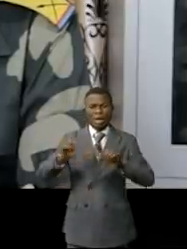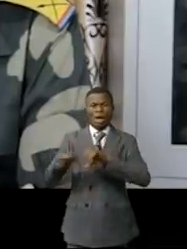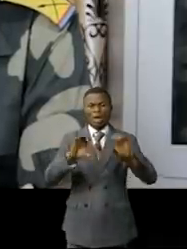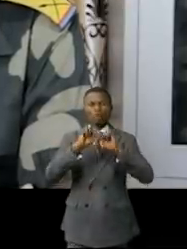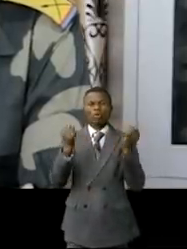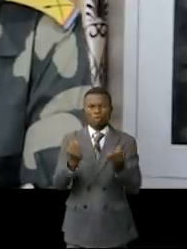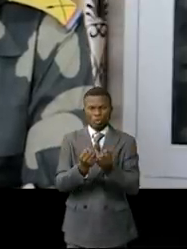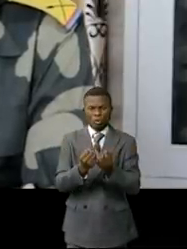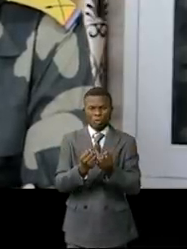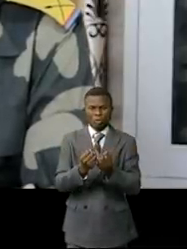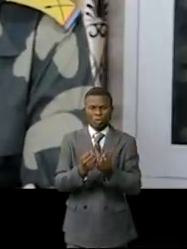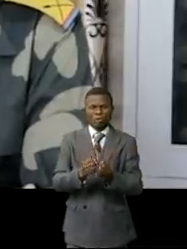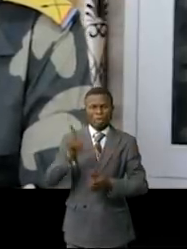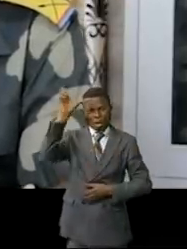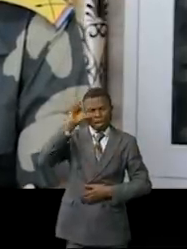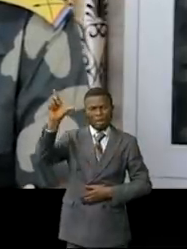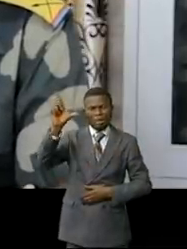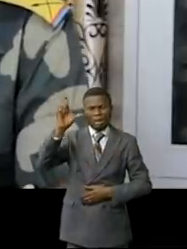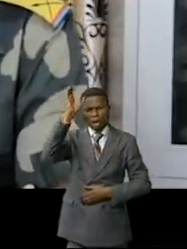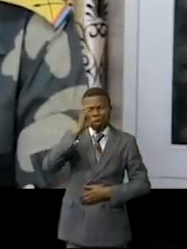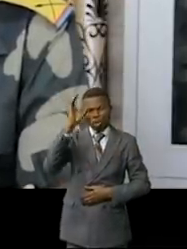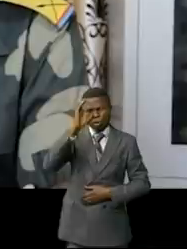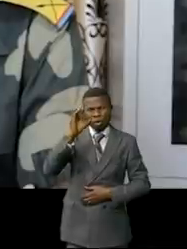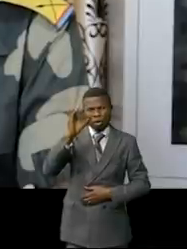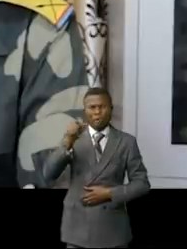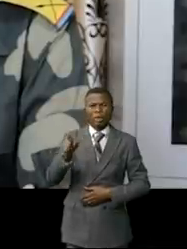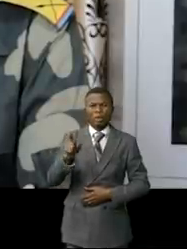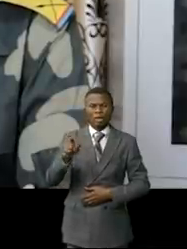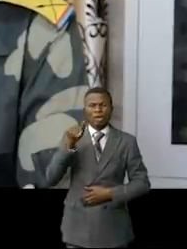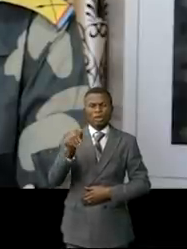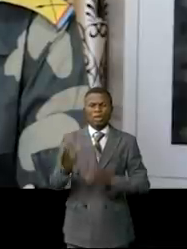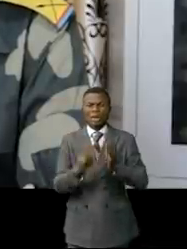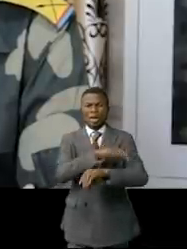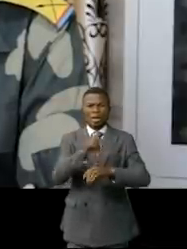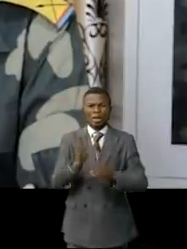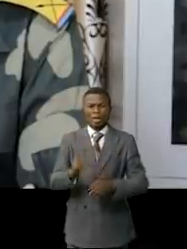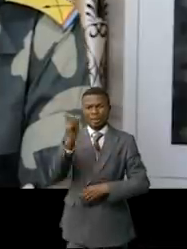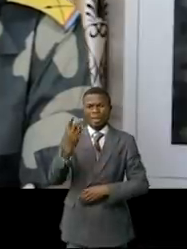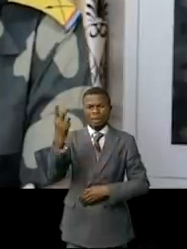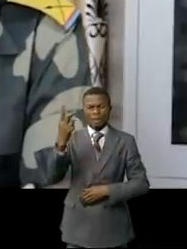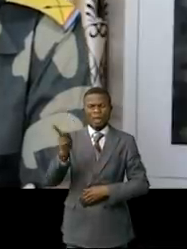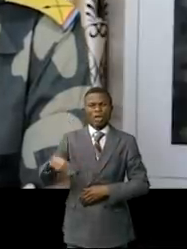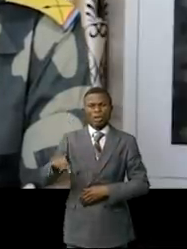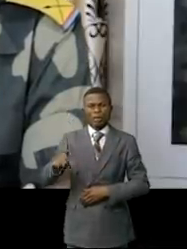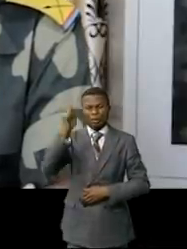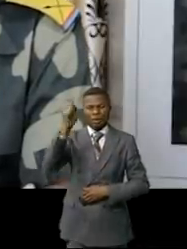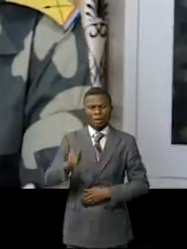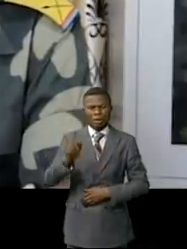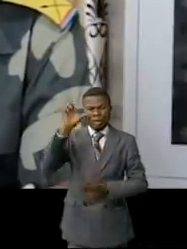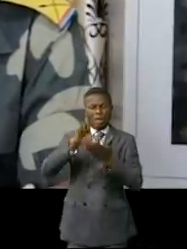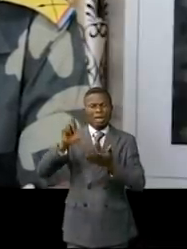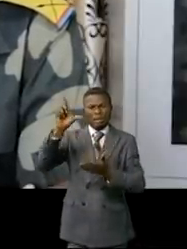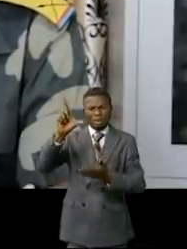SECAS, lieutenant-colonel Mukanda Salebombo, directeur administratif à la 32e région militaire, lieutenant-colonel